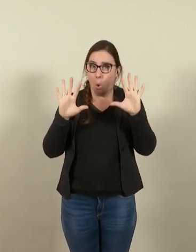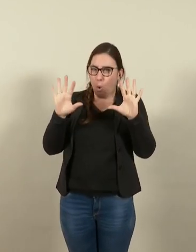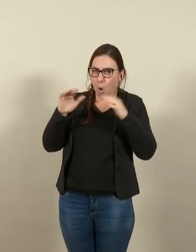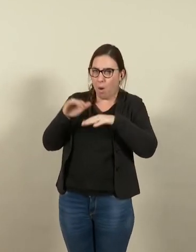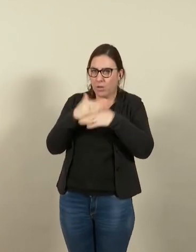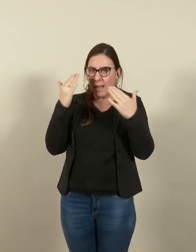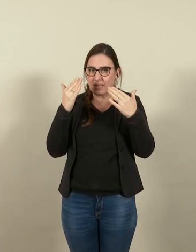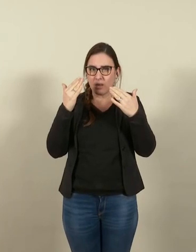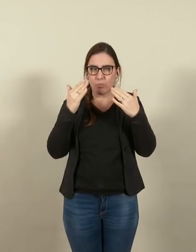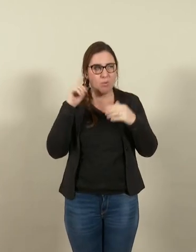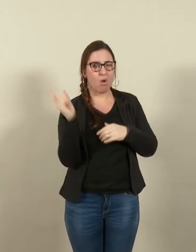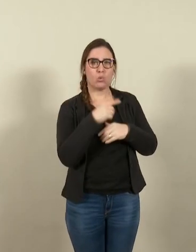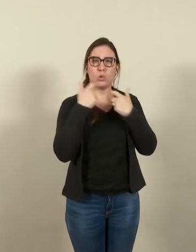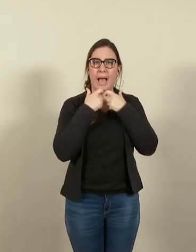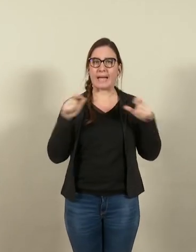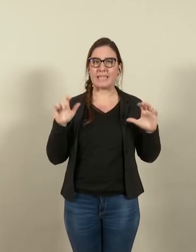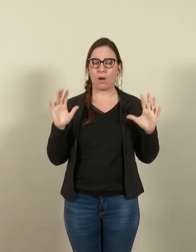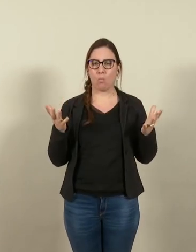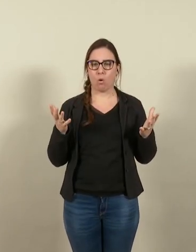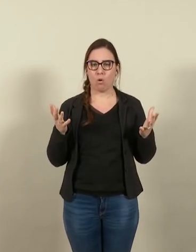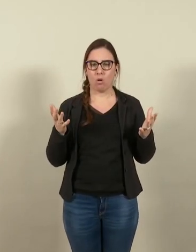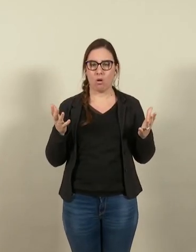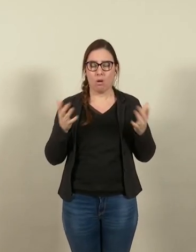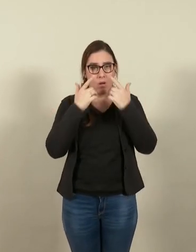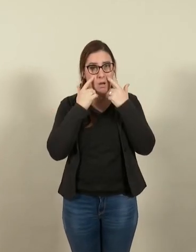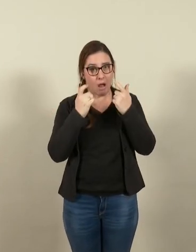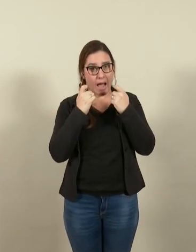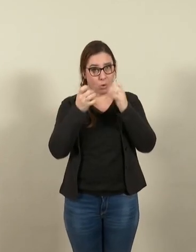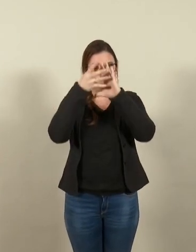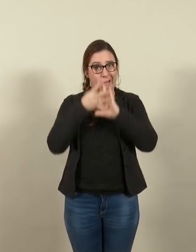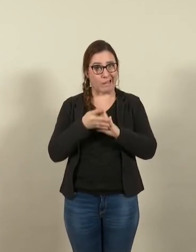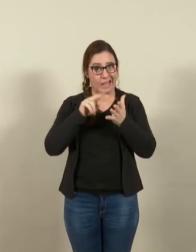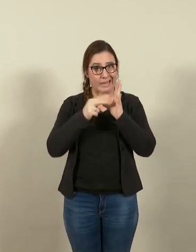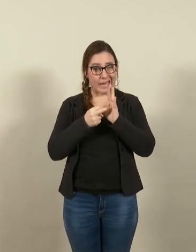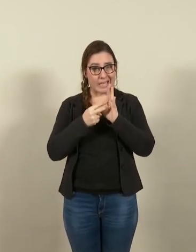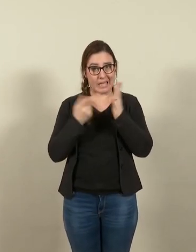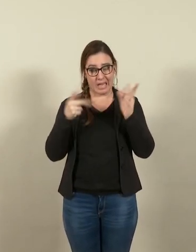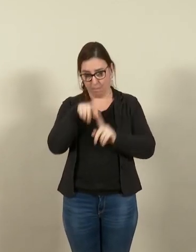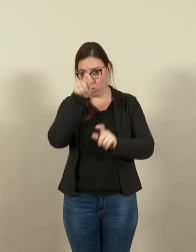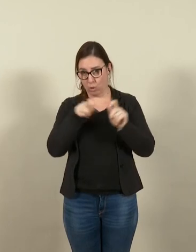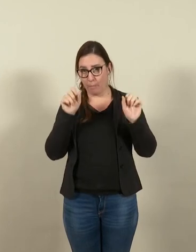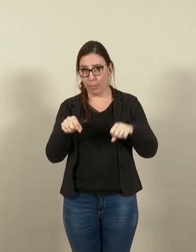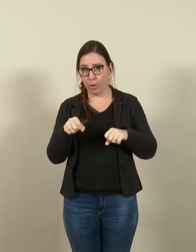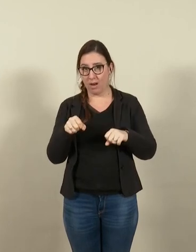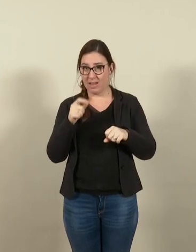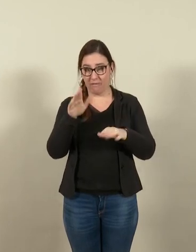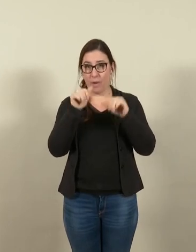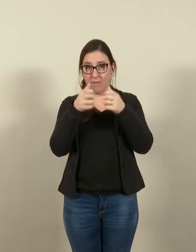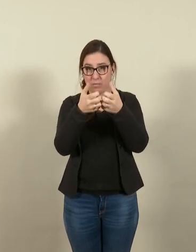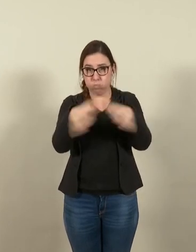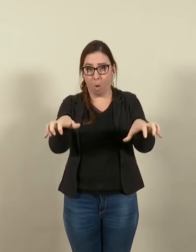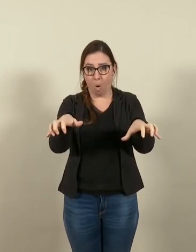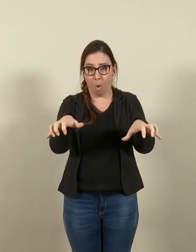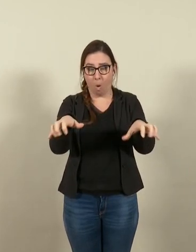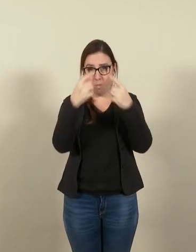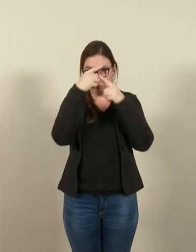assurer l'accès pour tous dans ces cas-là attention que ce critère technique est mesurable d'accord ne divise pas les gens les